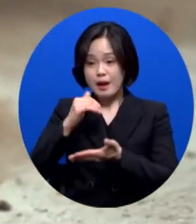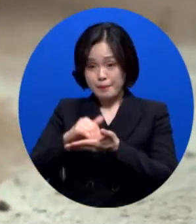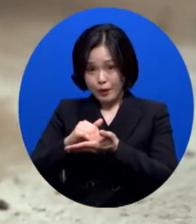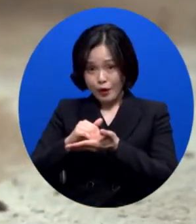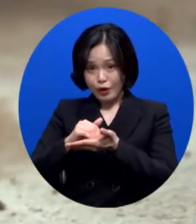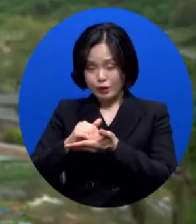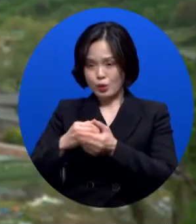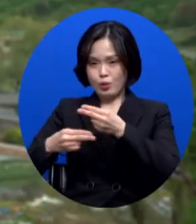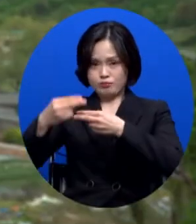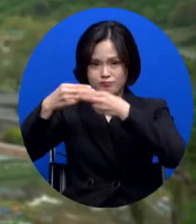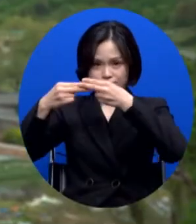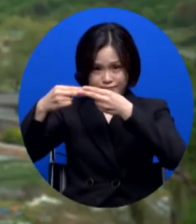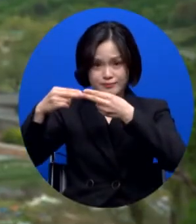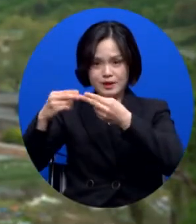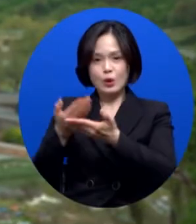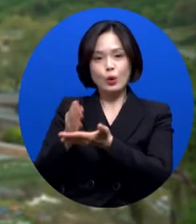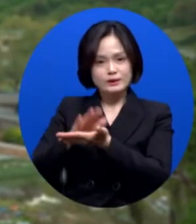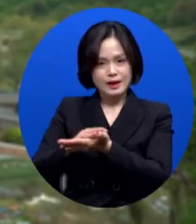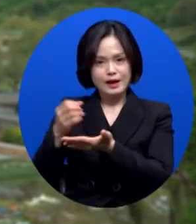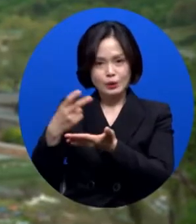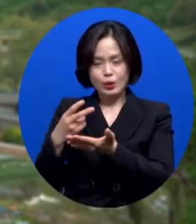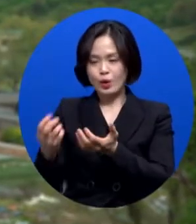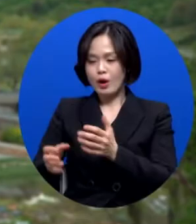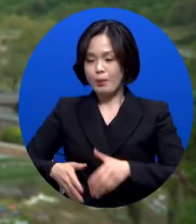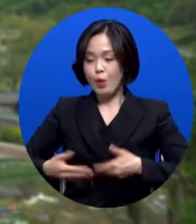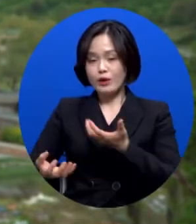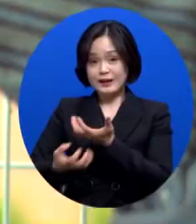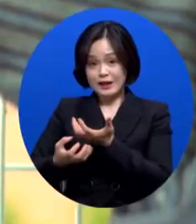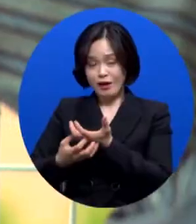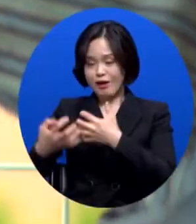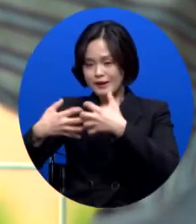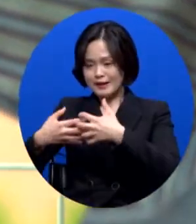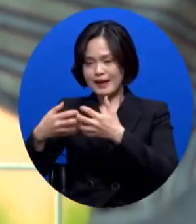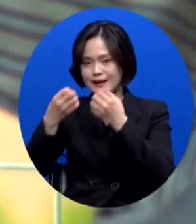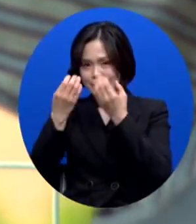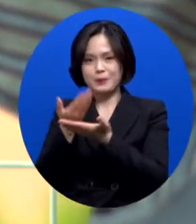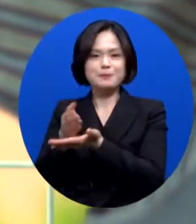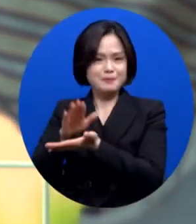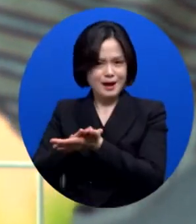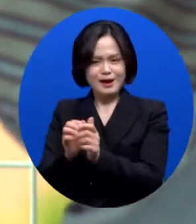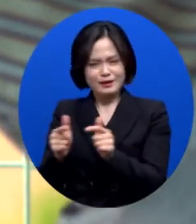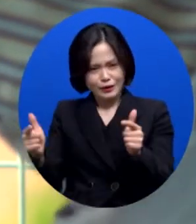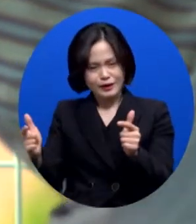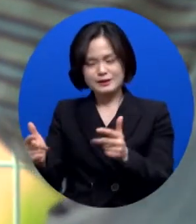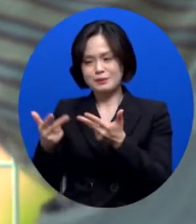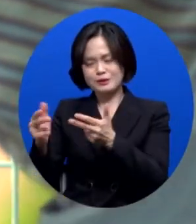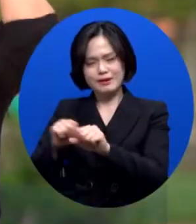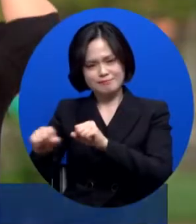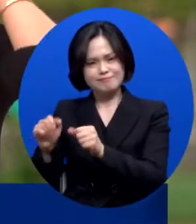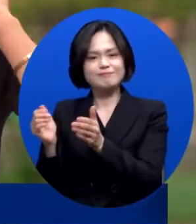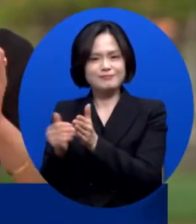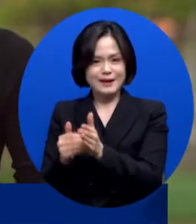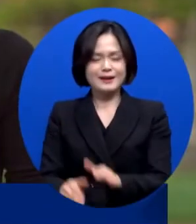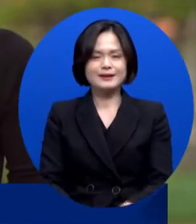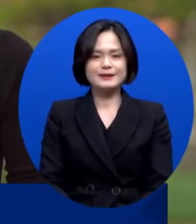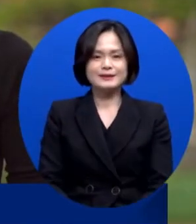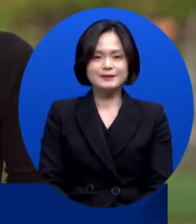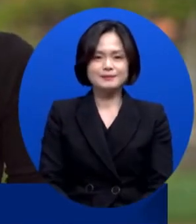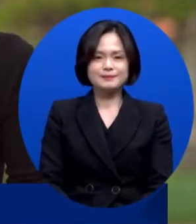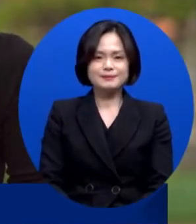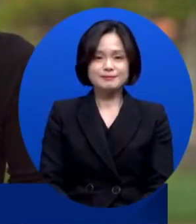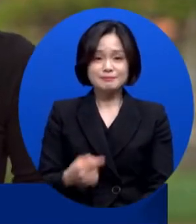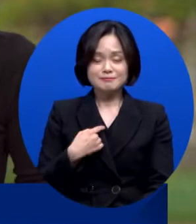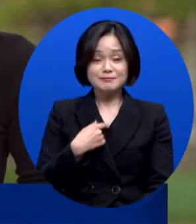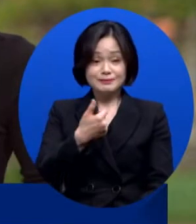보일러 교체 등 교회에 필요한 개선 사역을 하며 구슬땀을 흘렸습니다 아 이제야 이렇게 3개에 돼 아사